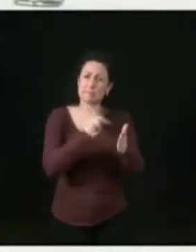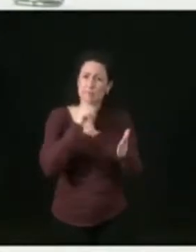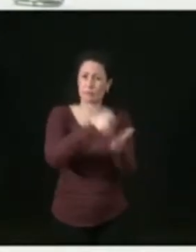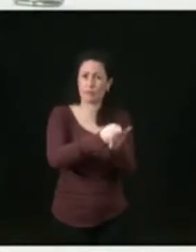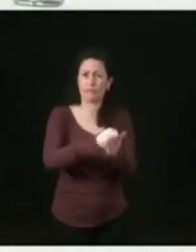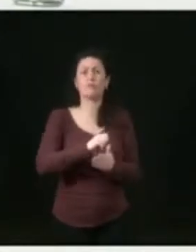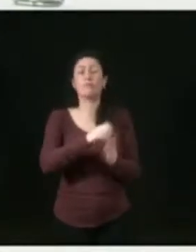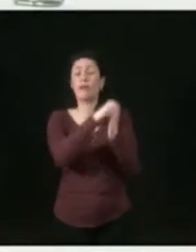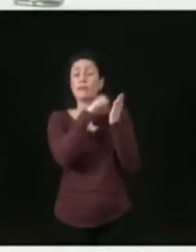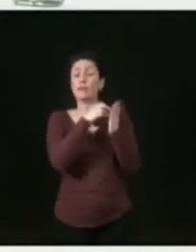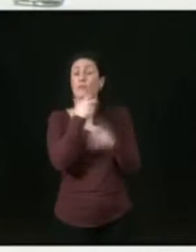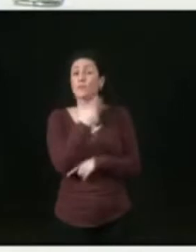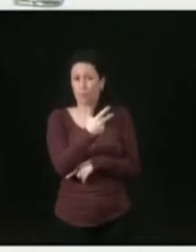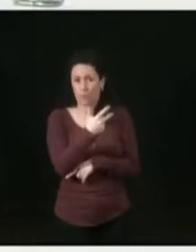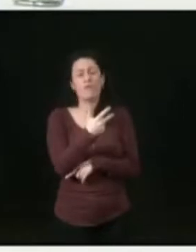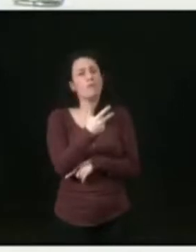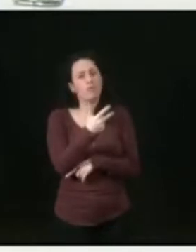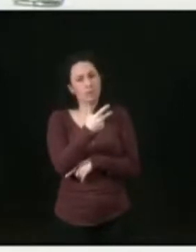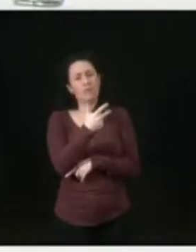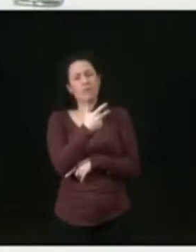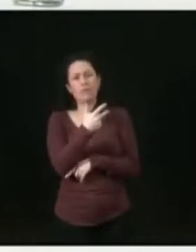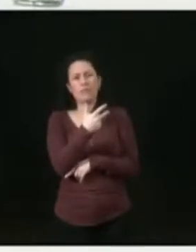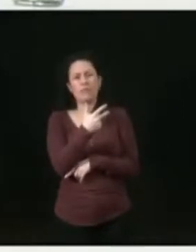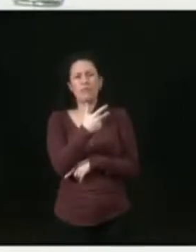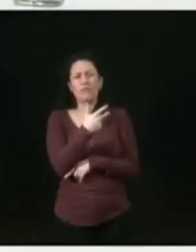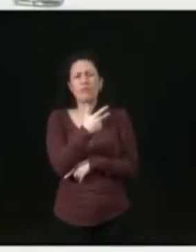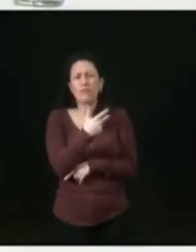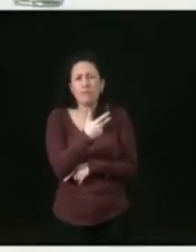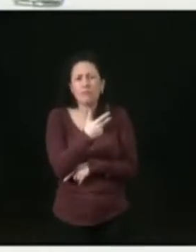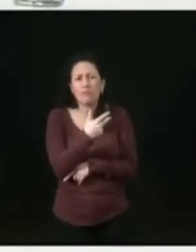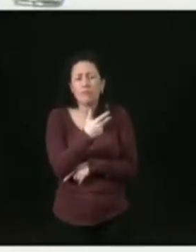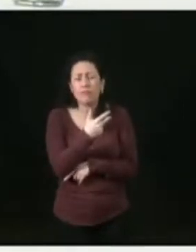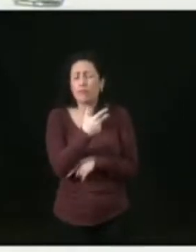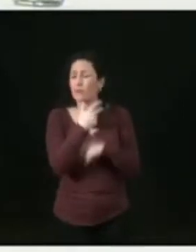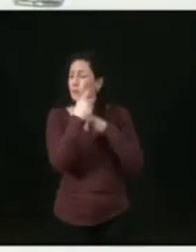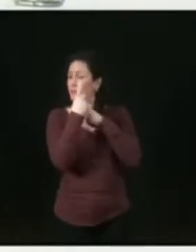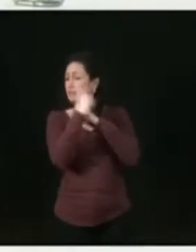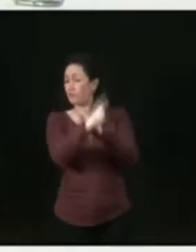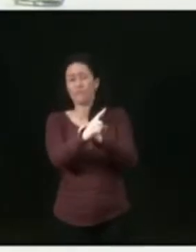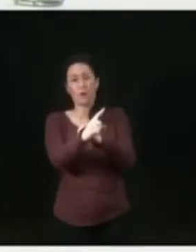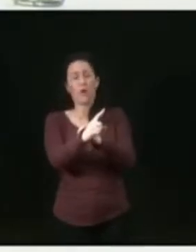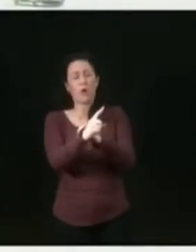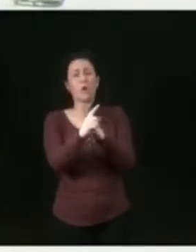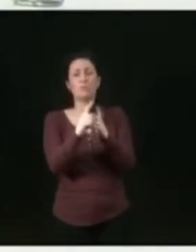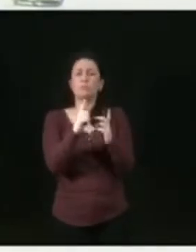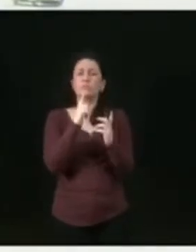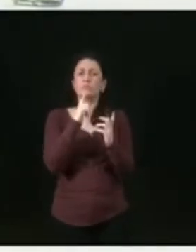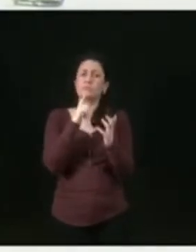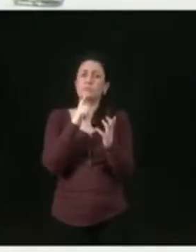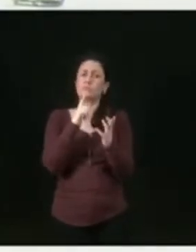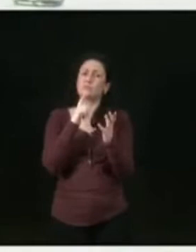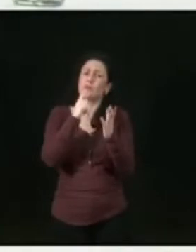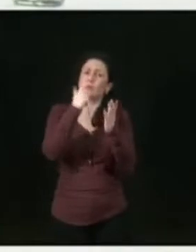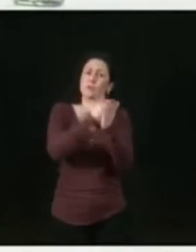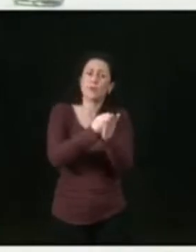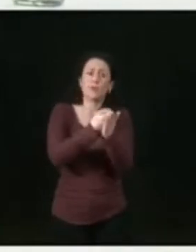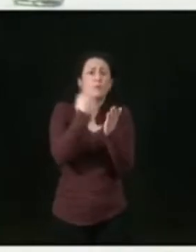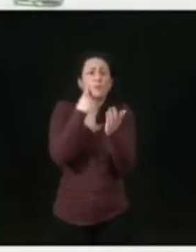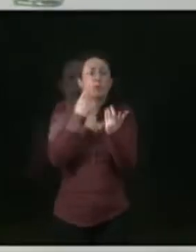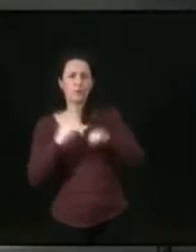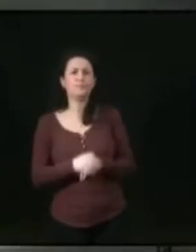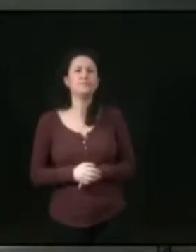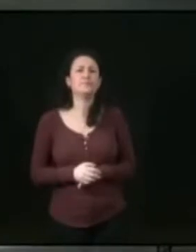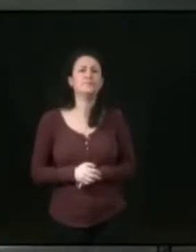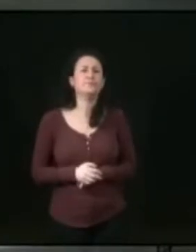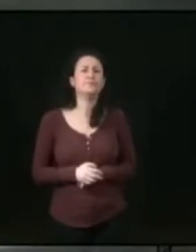Article 3, de défendre inhérente l'acquisition de son inscription au budget de la commune. Merci à tous.